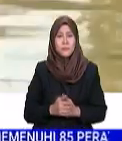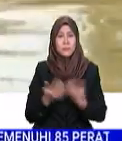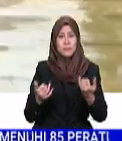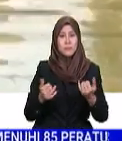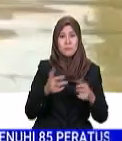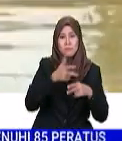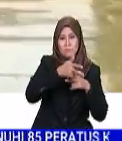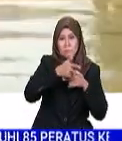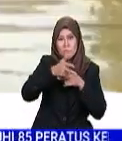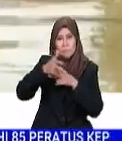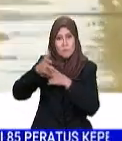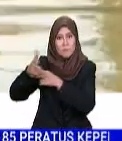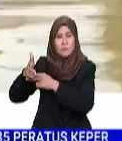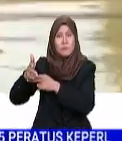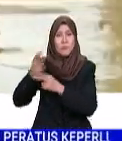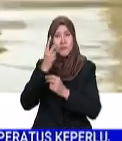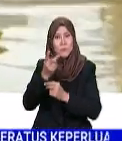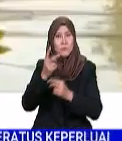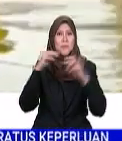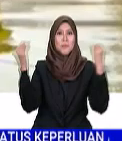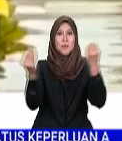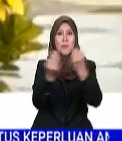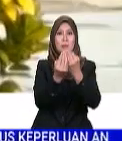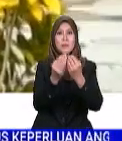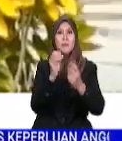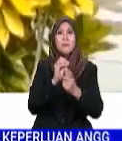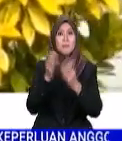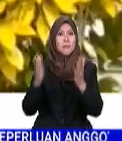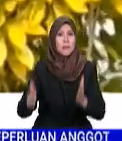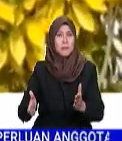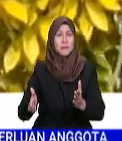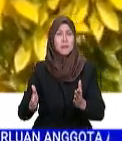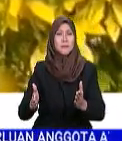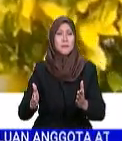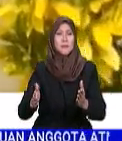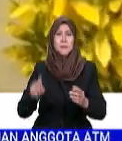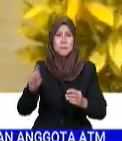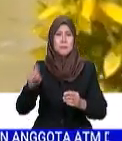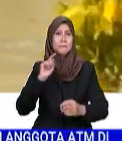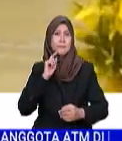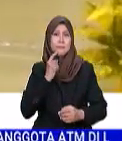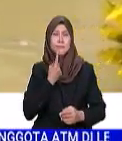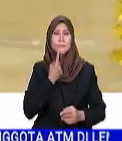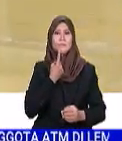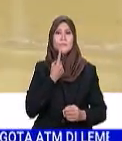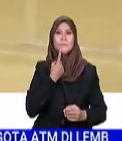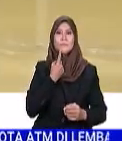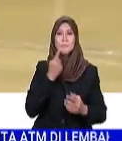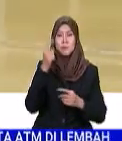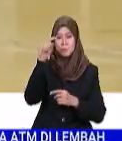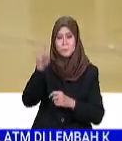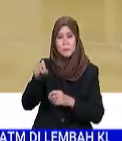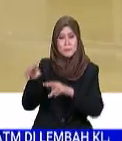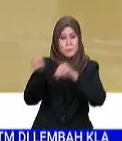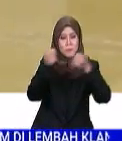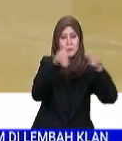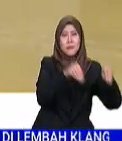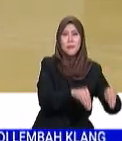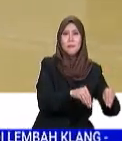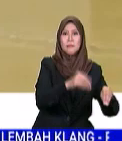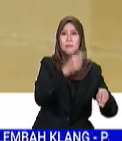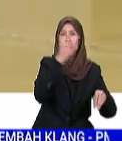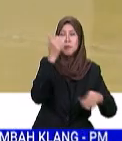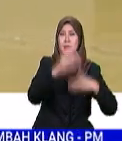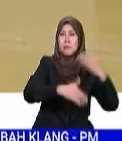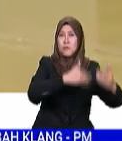lakukan agar masyarakat maupun penduduk setempat memberikan perhatian khususnya dari sudut pemindahan agar proses